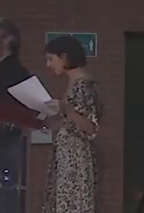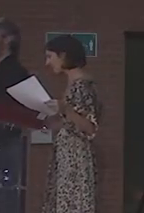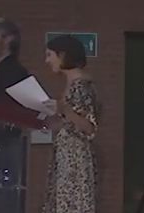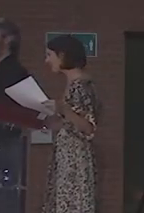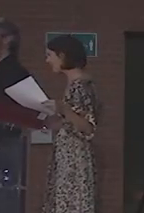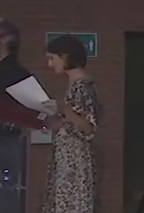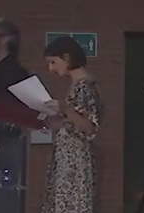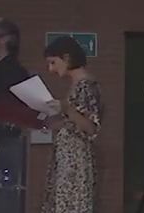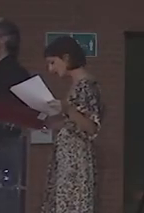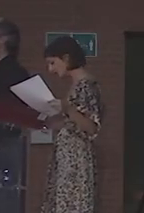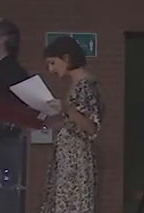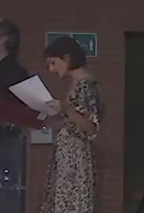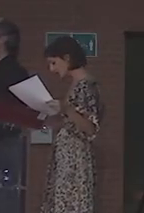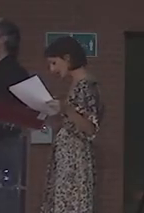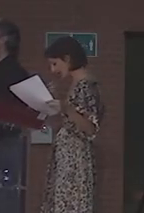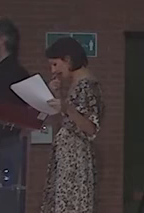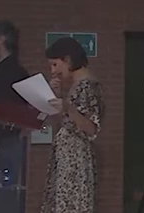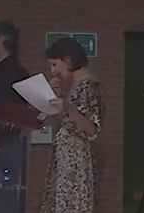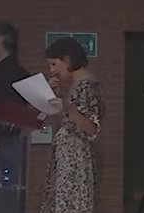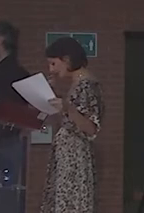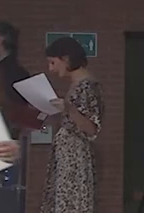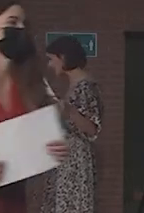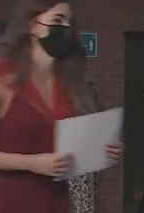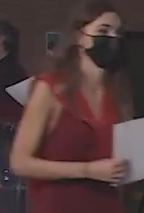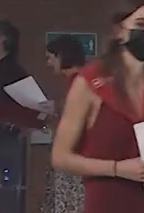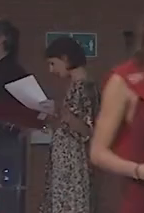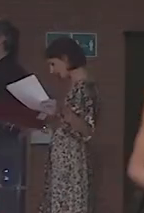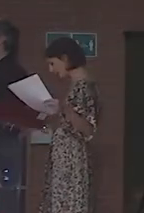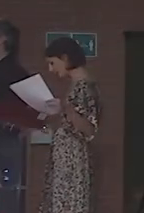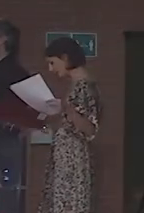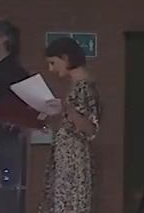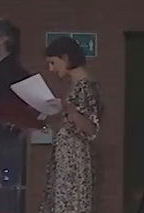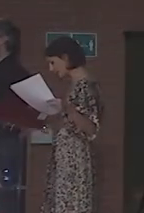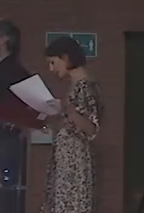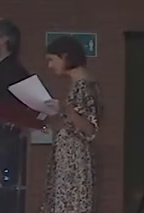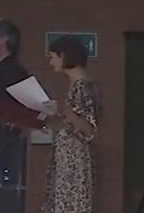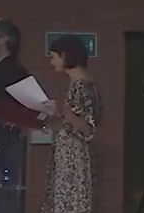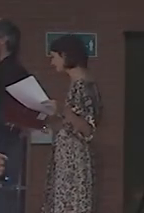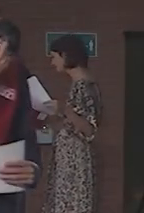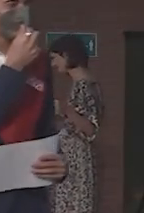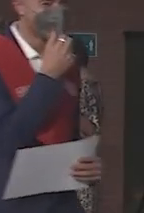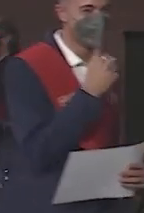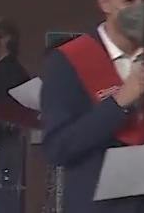Paula Fernández Almagro. Claudia Fernández Morenas.